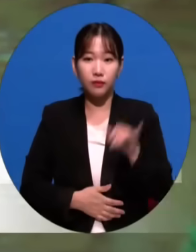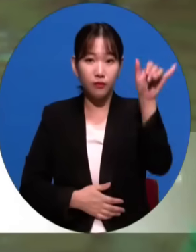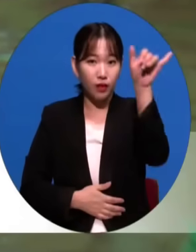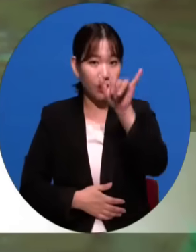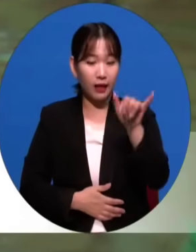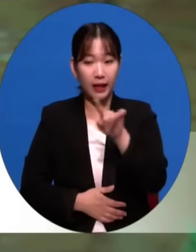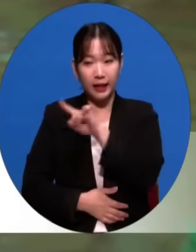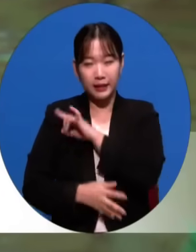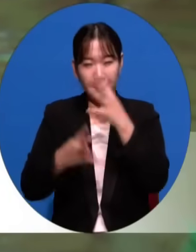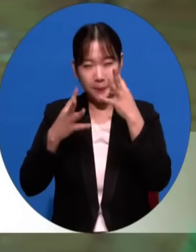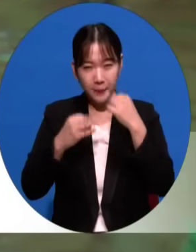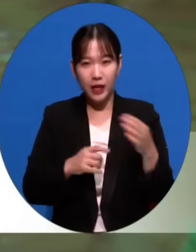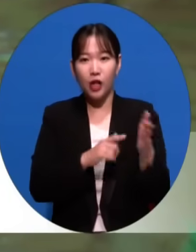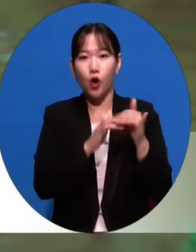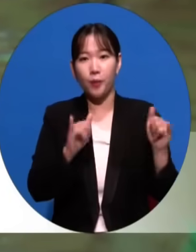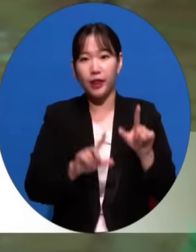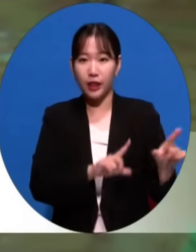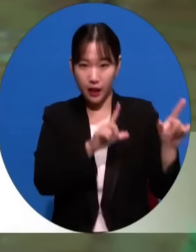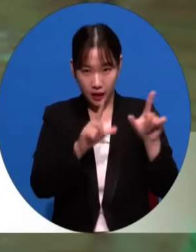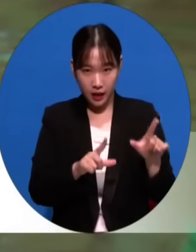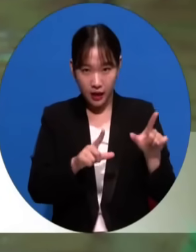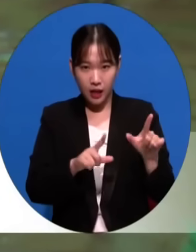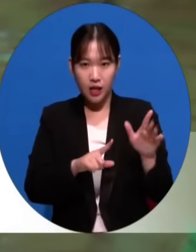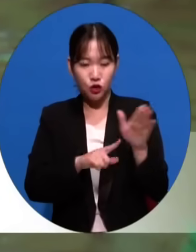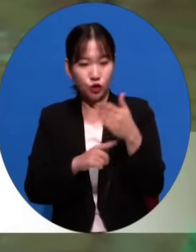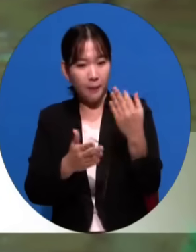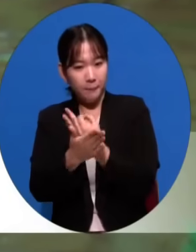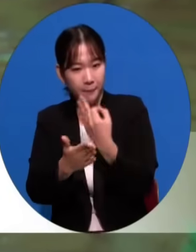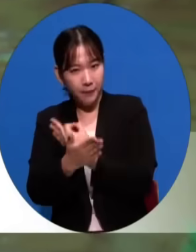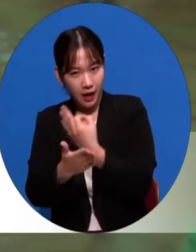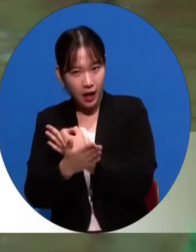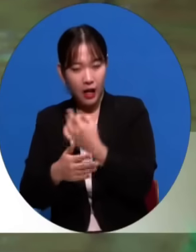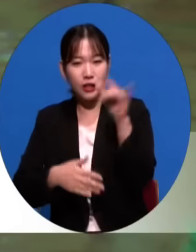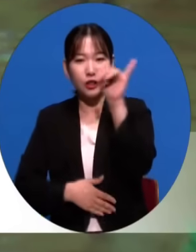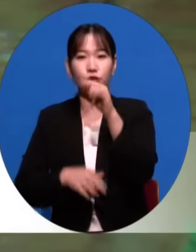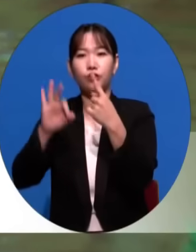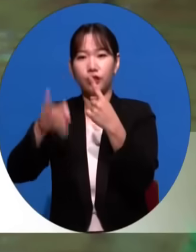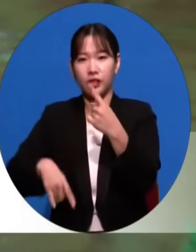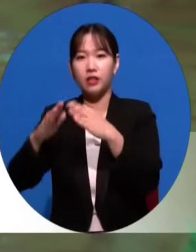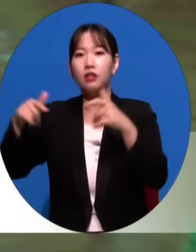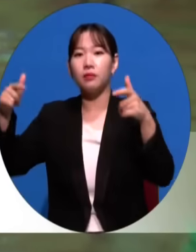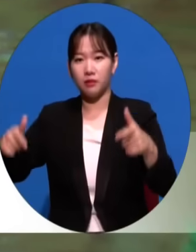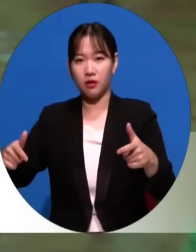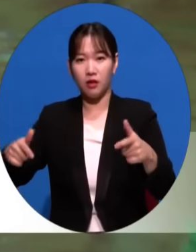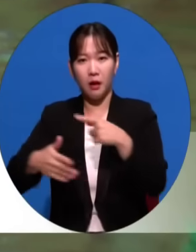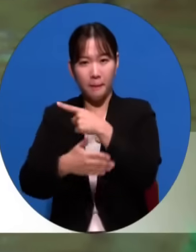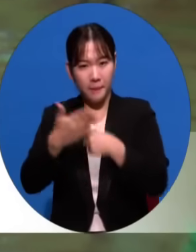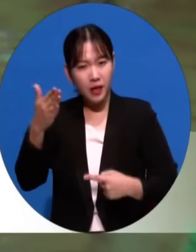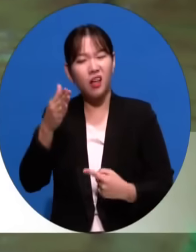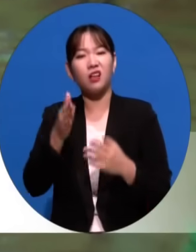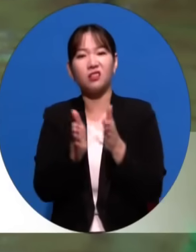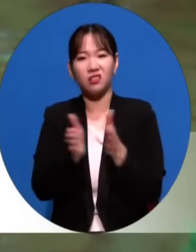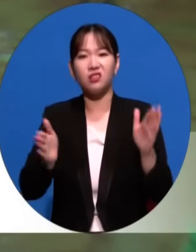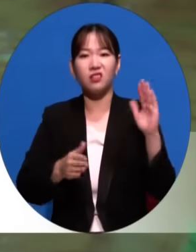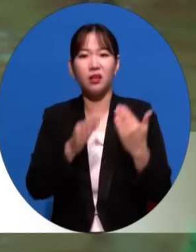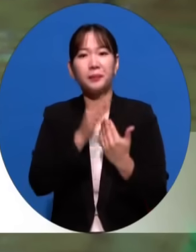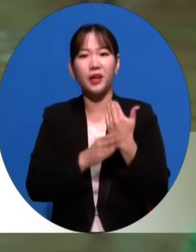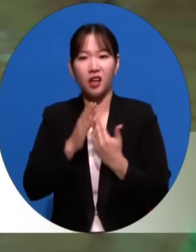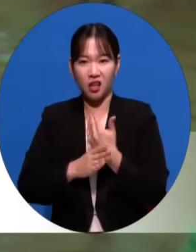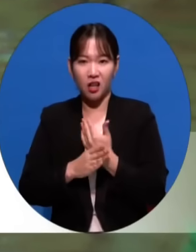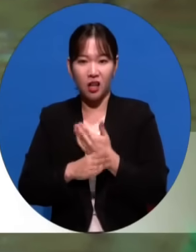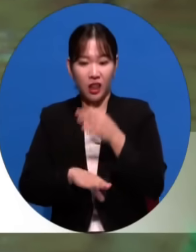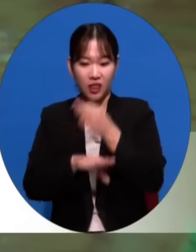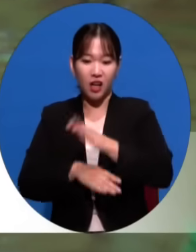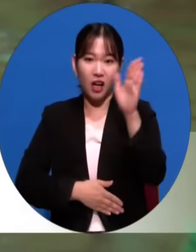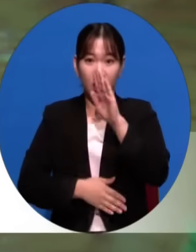전국에서 가장 많은 어민이 있고 수산물 생산량도 전국 1위인 전남. 피해는 이미 시작됐습니다. 소비